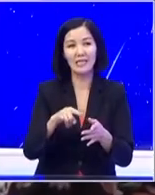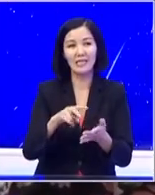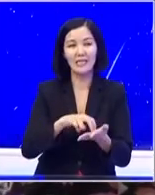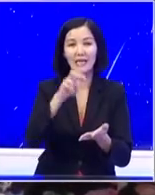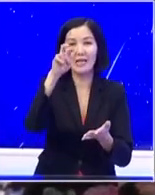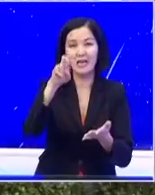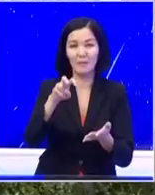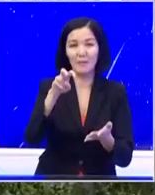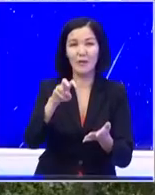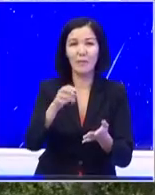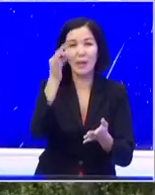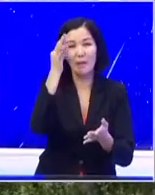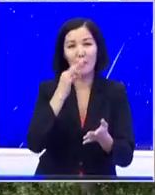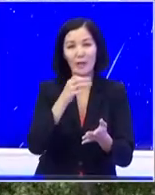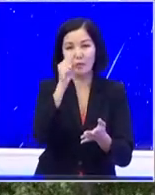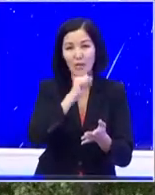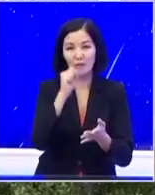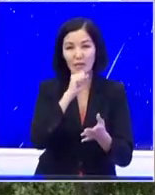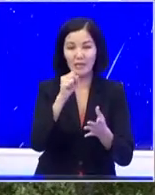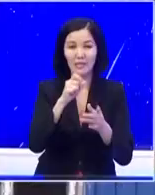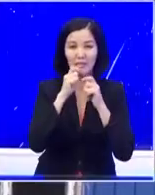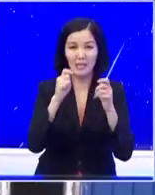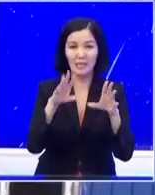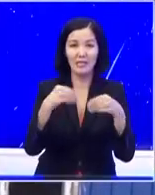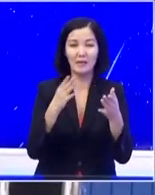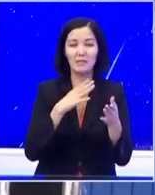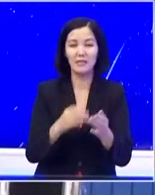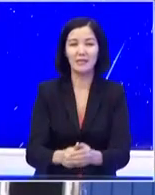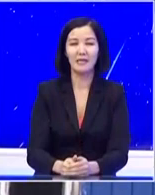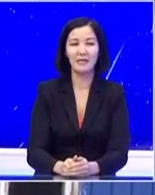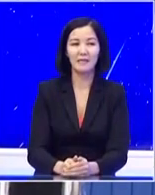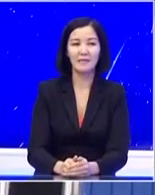келіп, балаларға балмұздақ пен сыйлықтар табыстады.